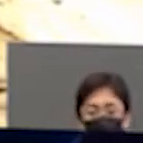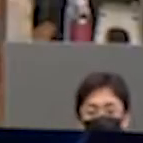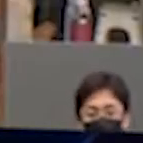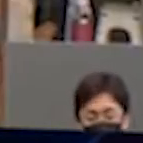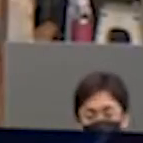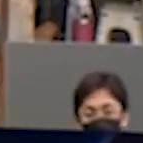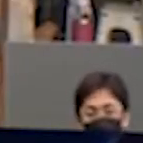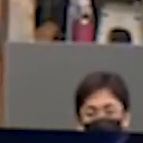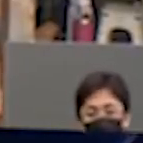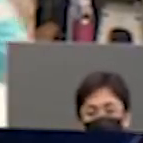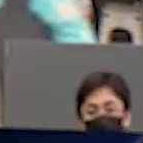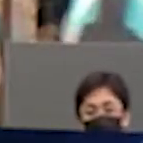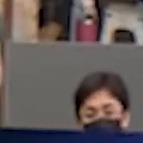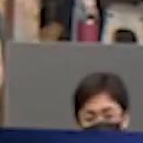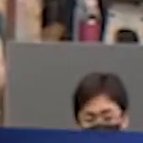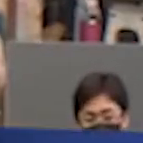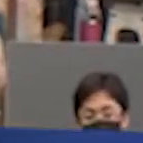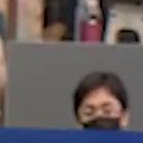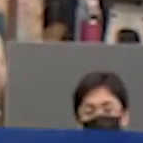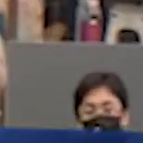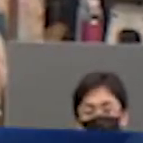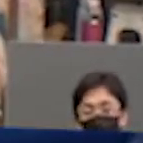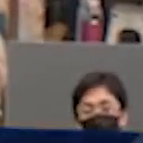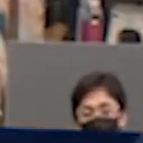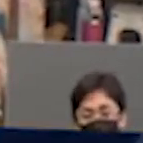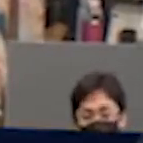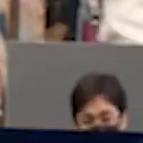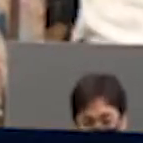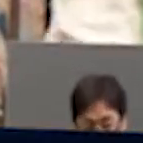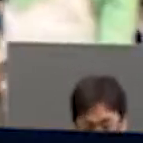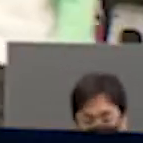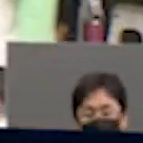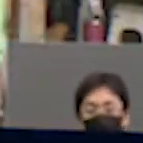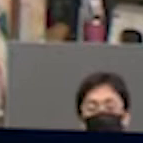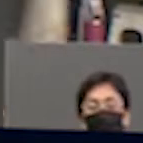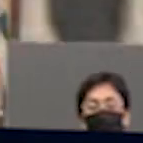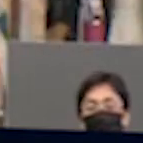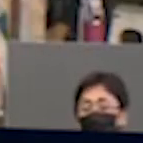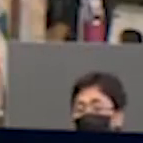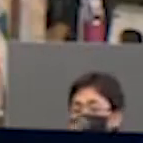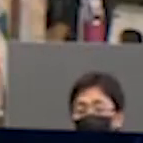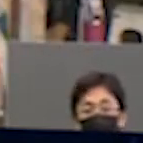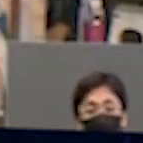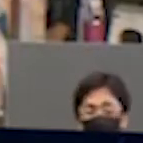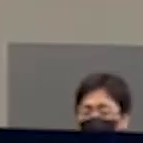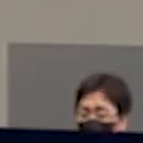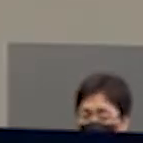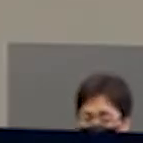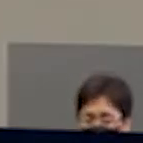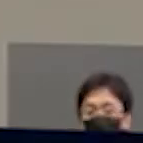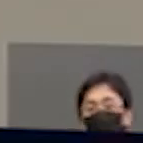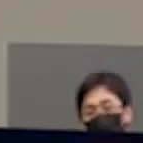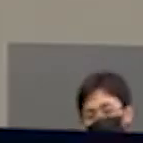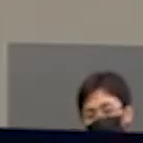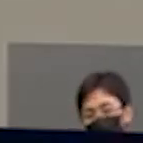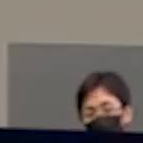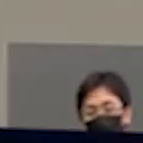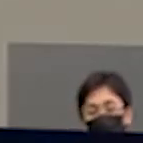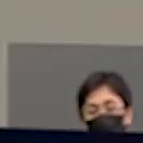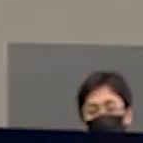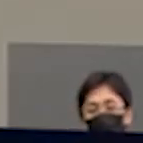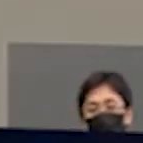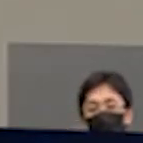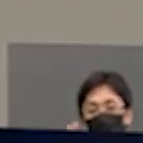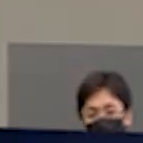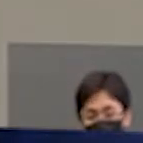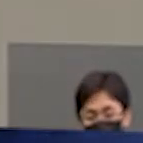ผู้ที่ถือบัตรสวัสดิการแห่งรัฐร้านหรือผู้ที่ต้องการความช่วยเหลือเป็นกรณีพิเศษ